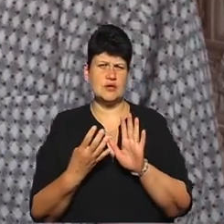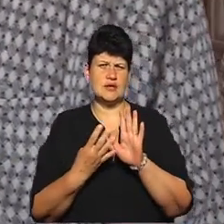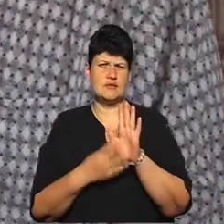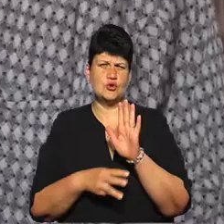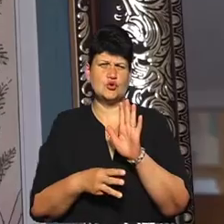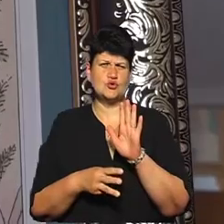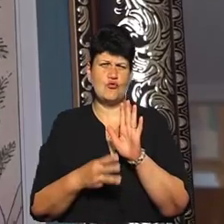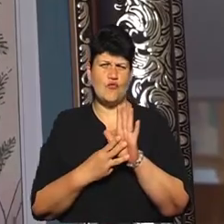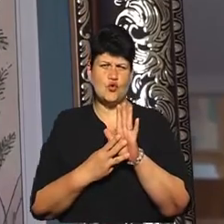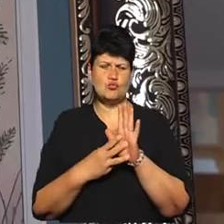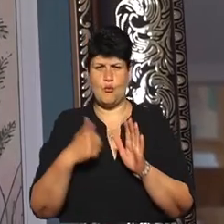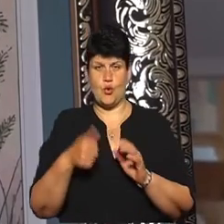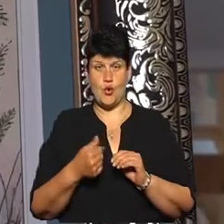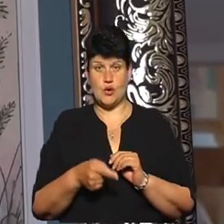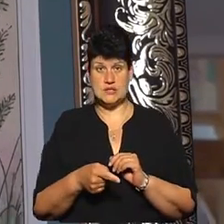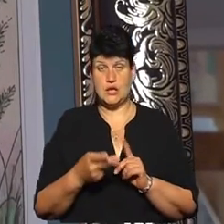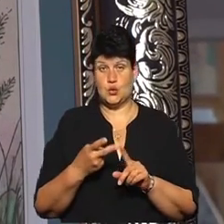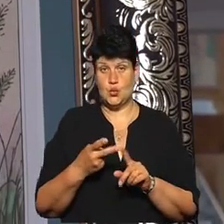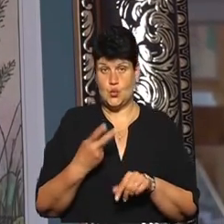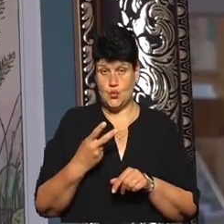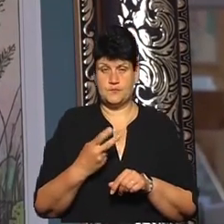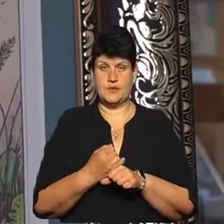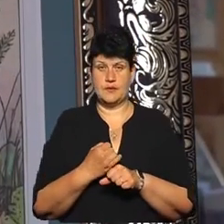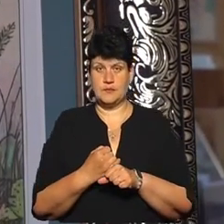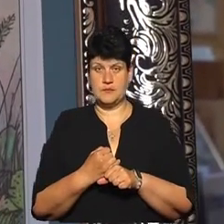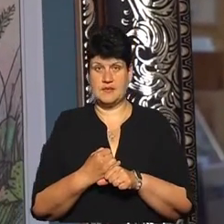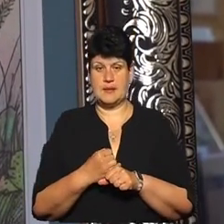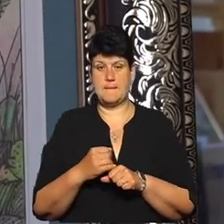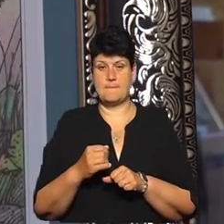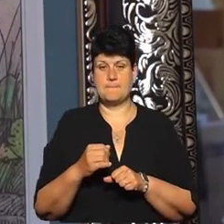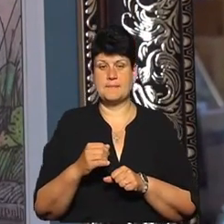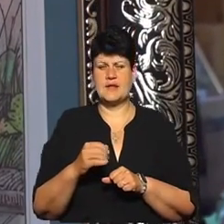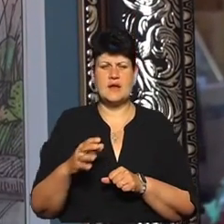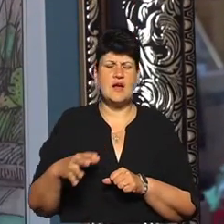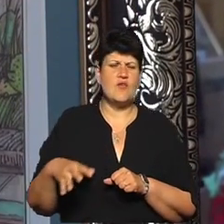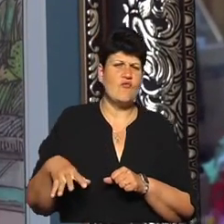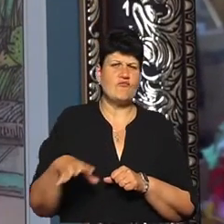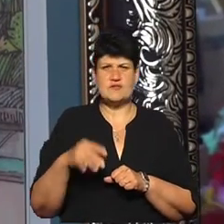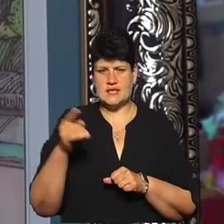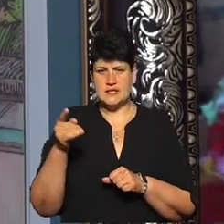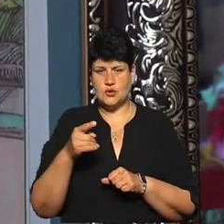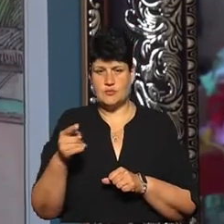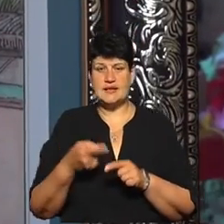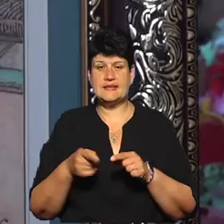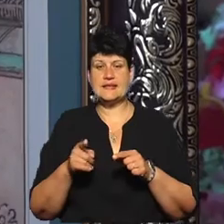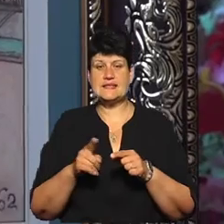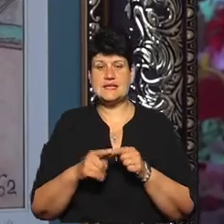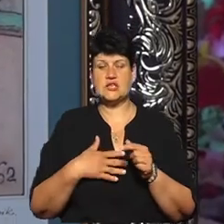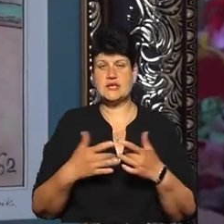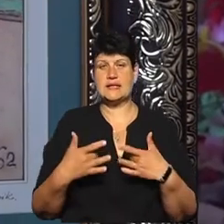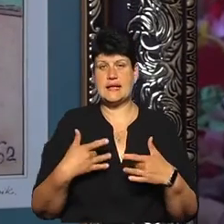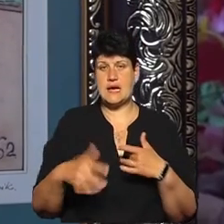1998 році. І другу роботу, таку пізнаваємою для всіх тернополян, то наша театральна площа. То